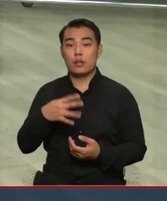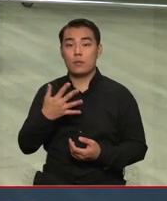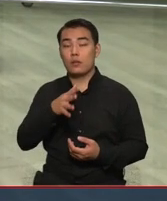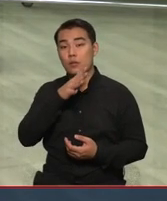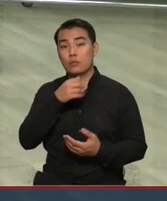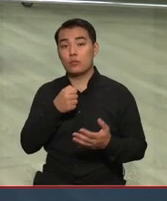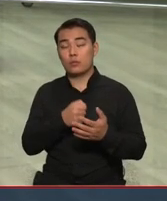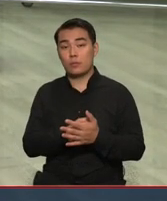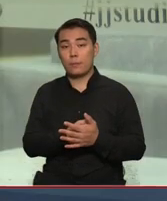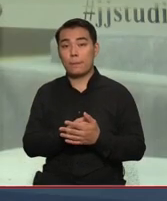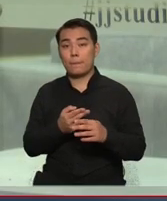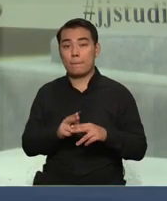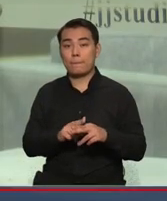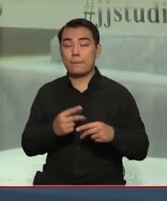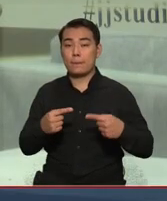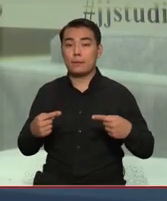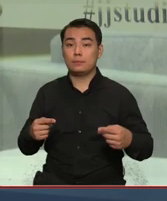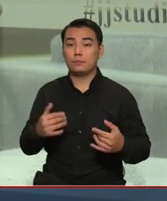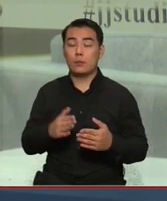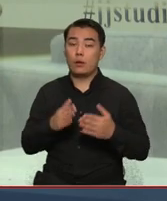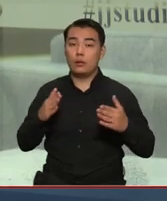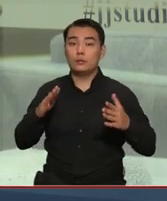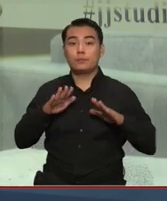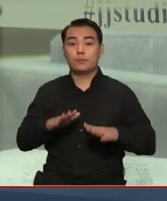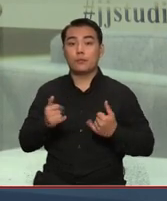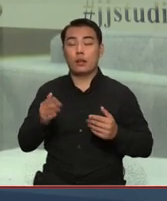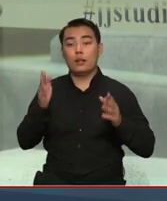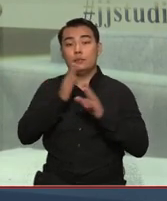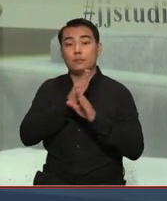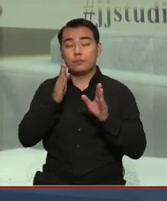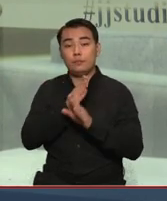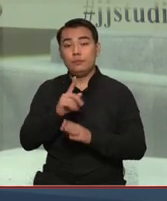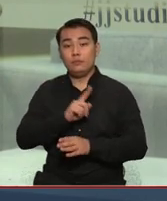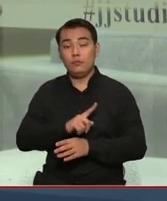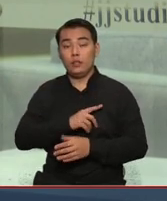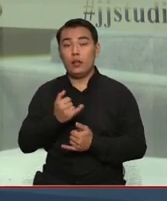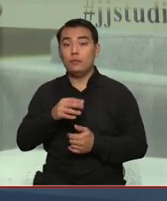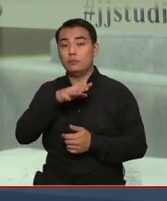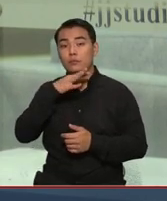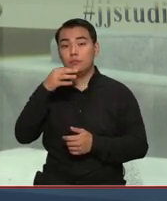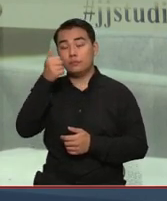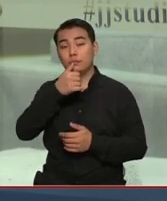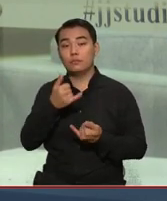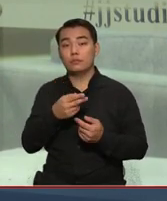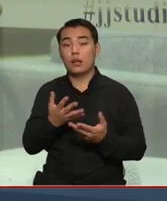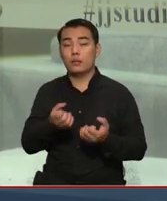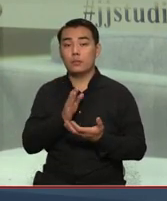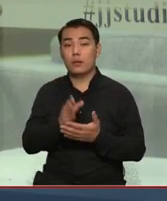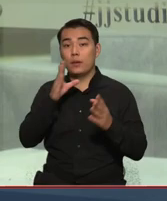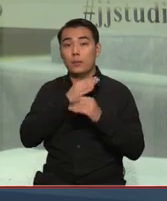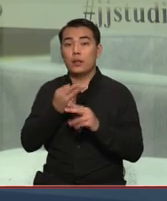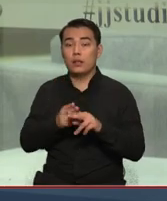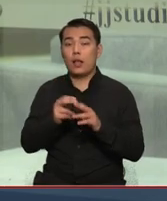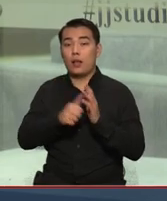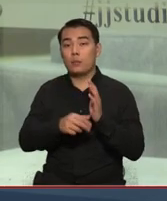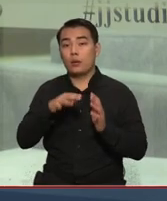жылға дейін бірнеше кен орындарды, бұл енді болжамды цифрлар, ұзартуға мүмкіндік аламыз. Ол бізге 60